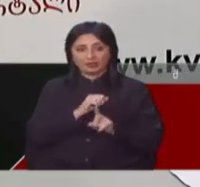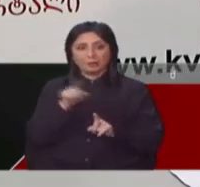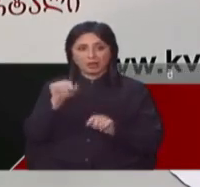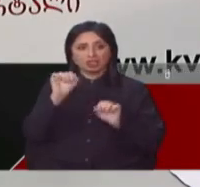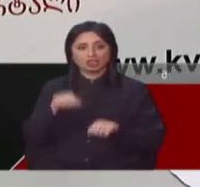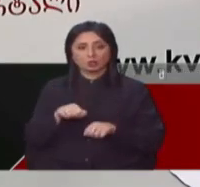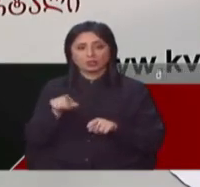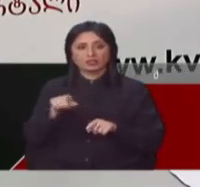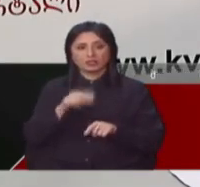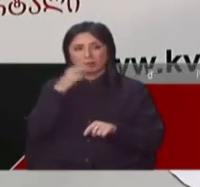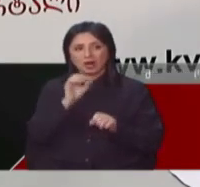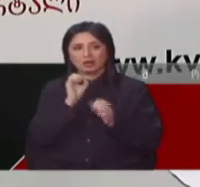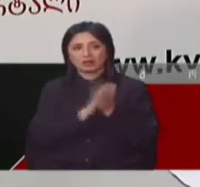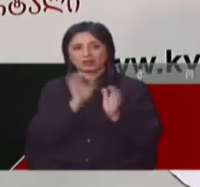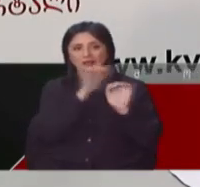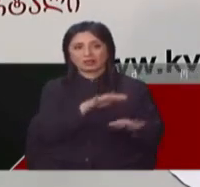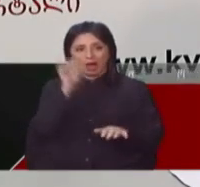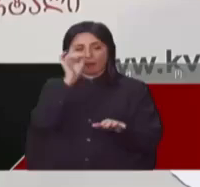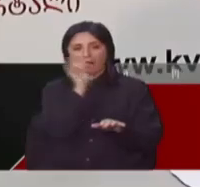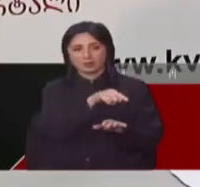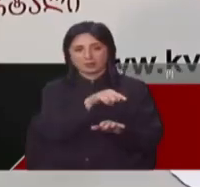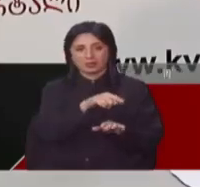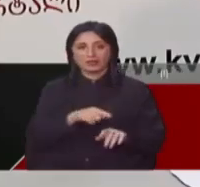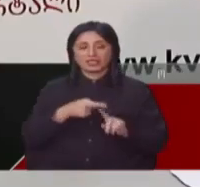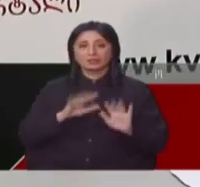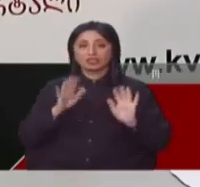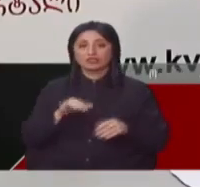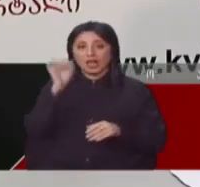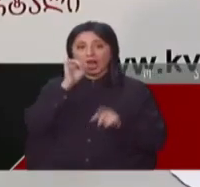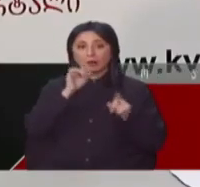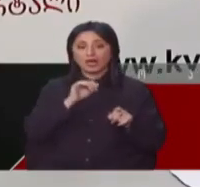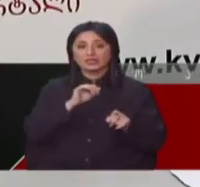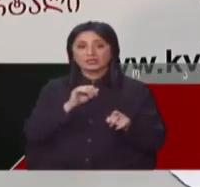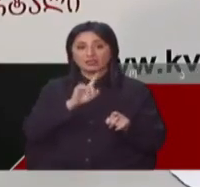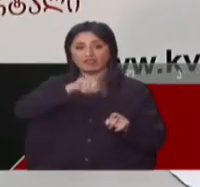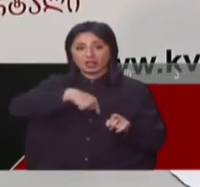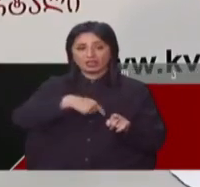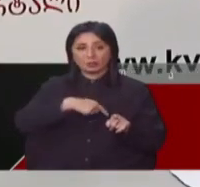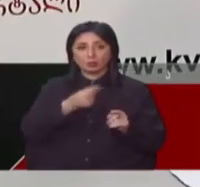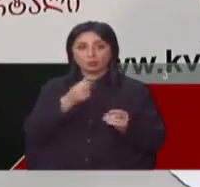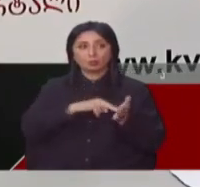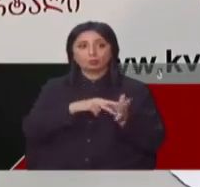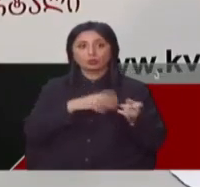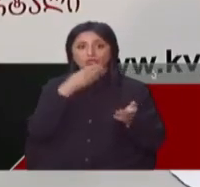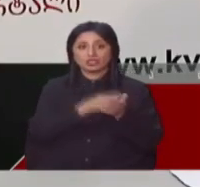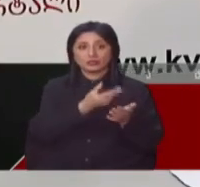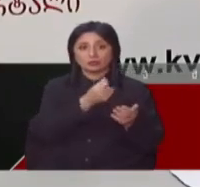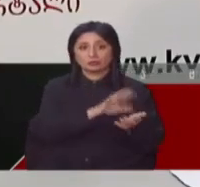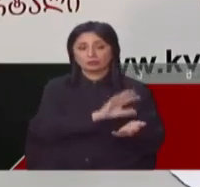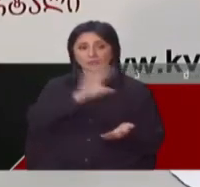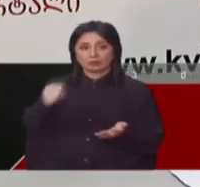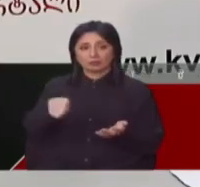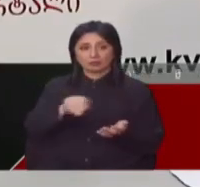mas sheuzli es gadaabralos abkhazur mkhares. Am shemtkhovashi abkhazeti valdebulia biudjetidan